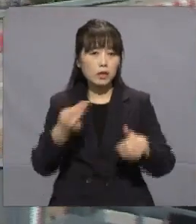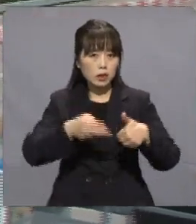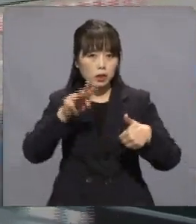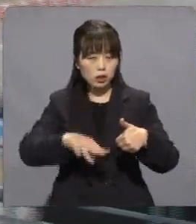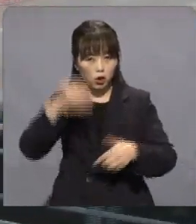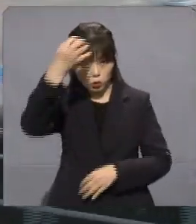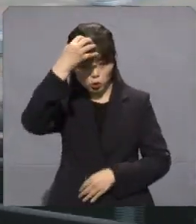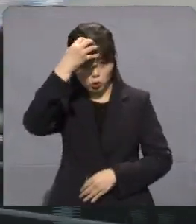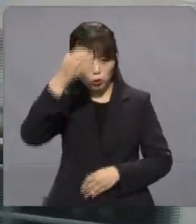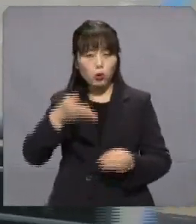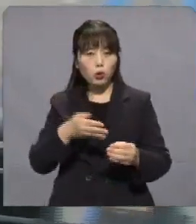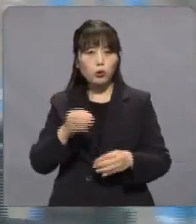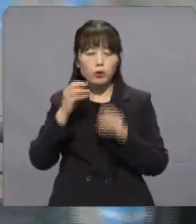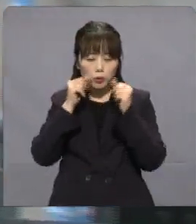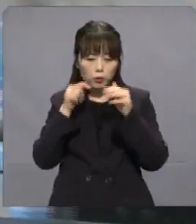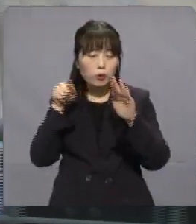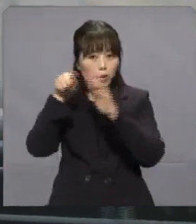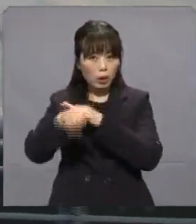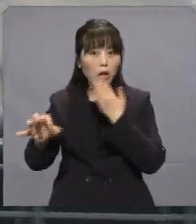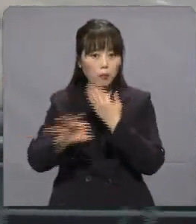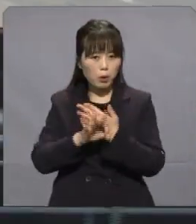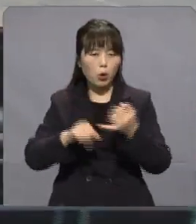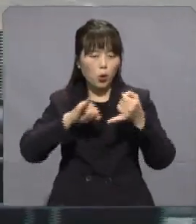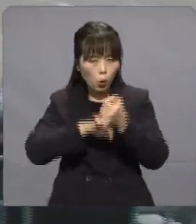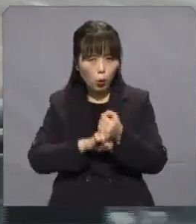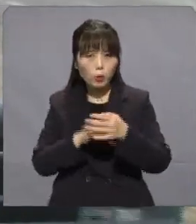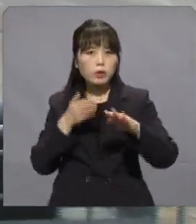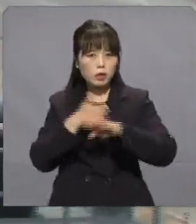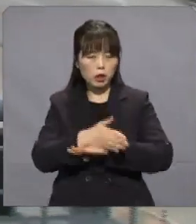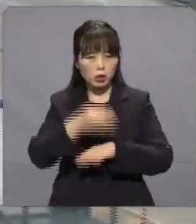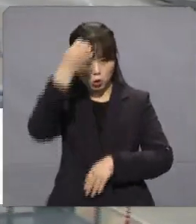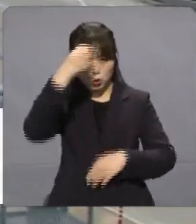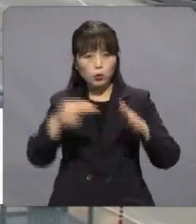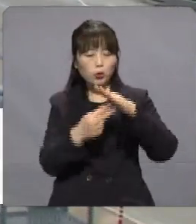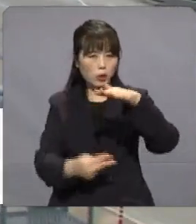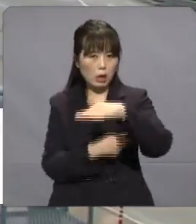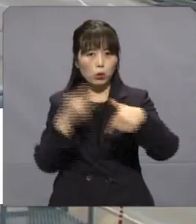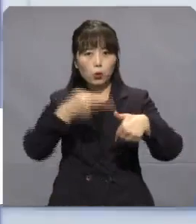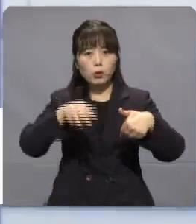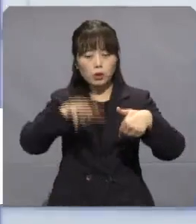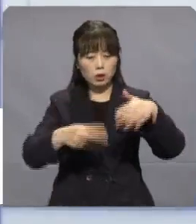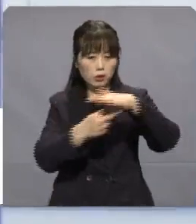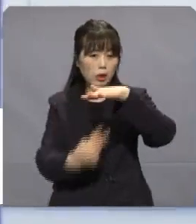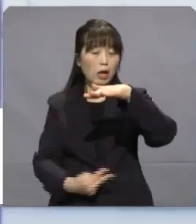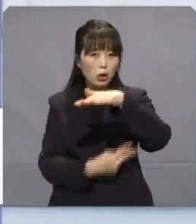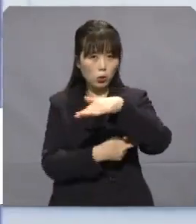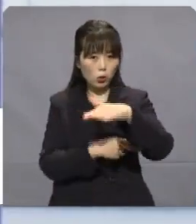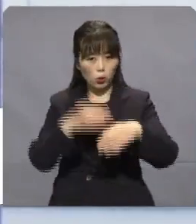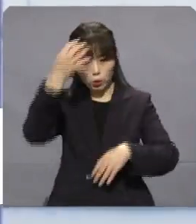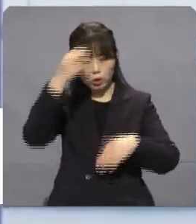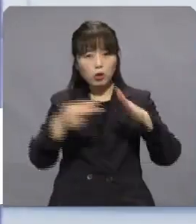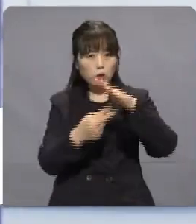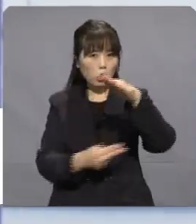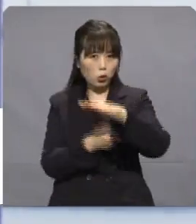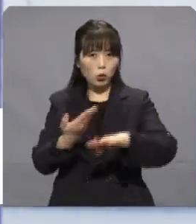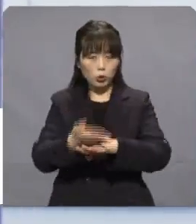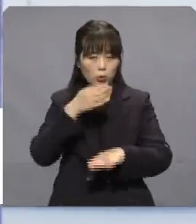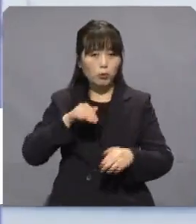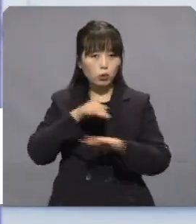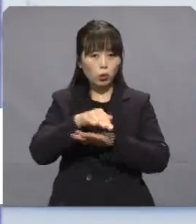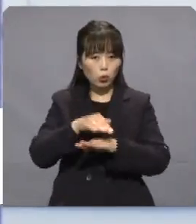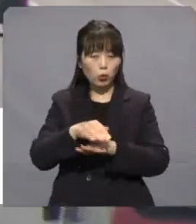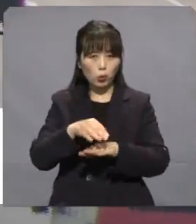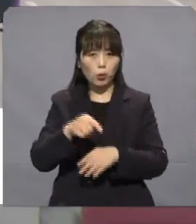인천 영종도에서 육지로 이동하려면 반드시 지나야 하는 영종대교와 인천대교. 영종대교 상부도로 통행료는